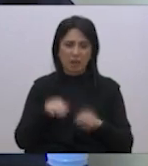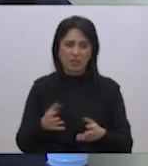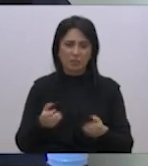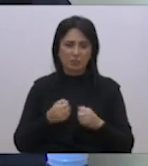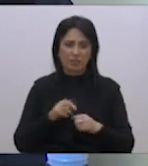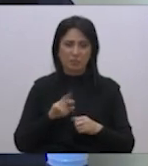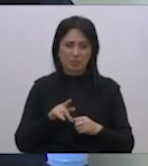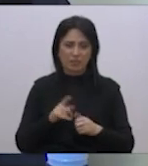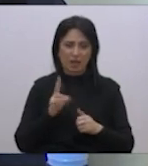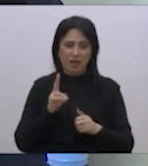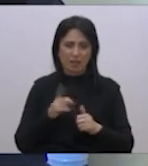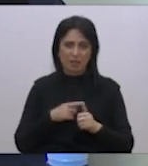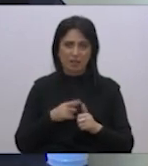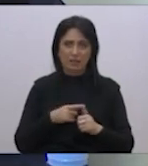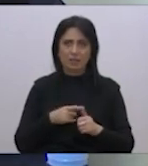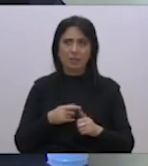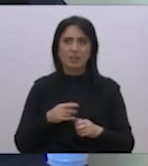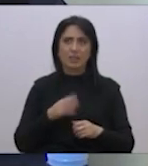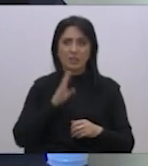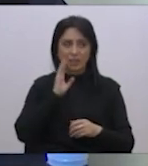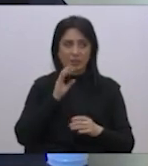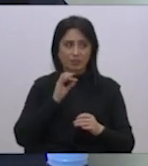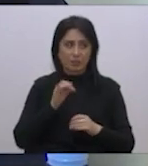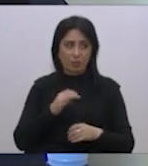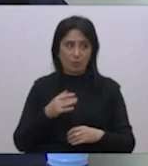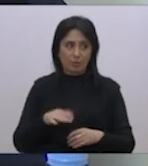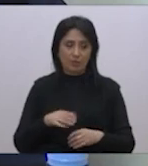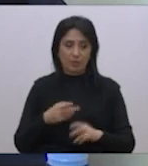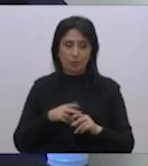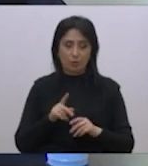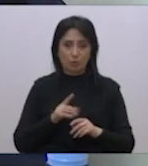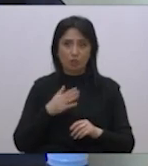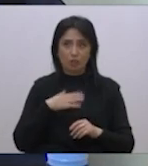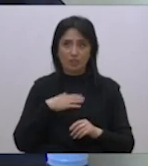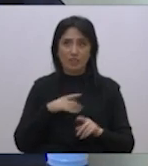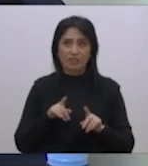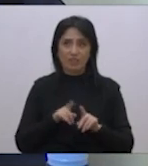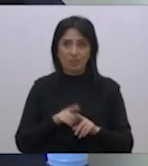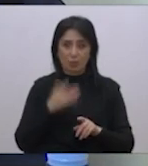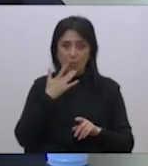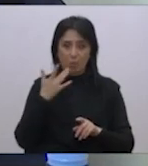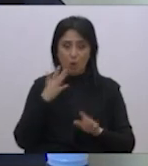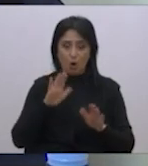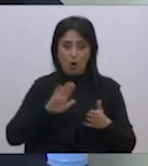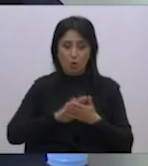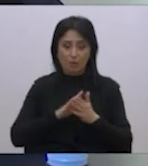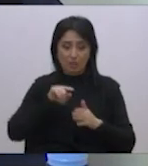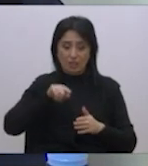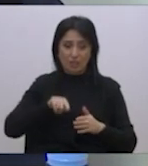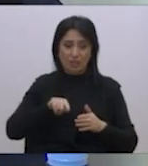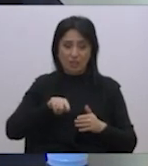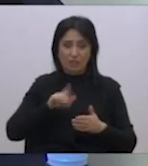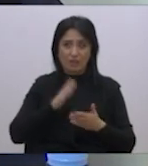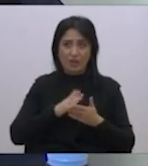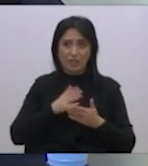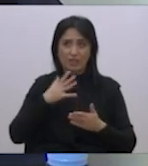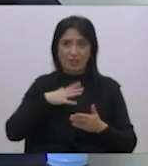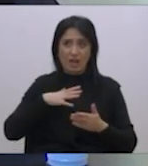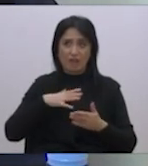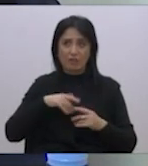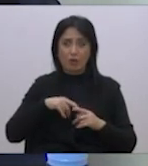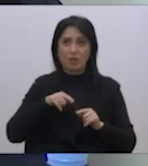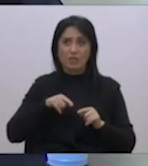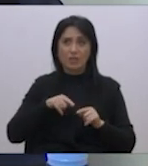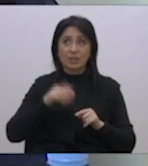ins migani cebe, benamas, de muca, dili tu sa ubre, evitam rom, ce în iseti geopoliticuri, mgomareu bași, vart sa cartolorom,